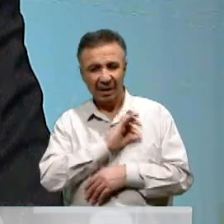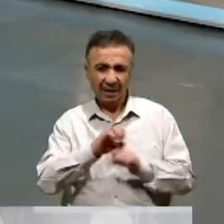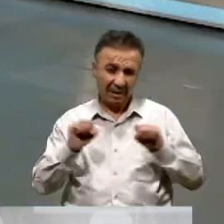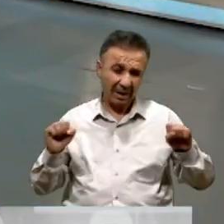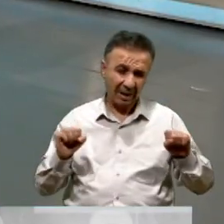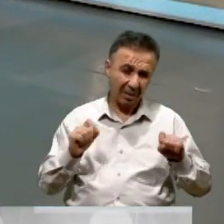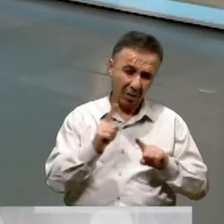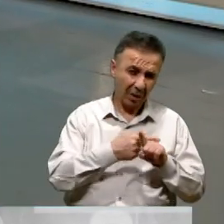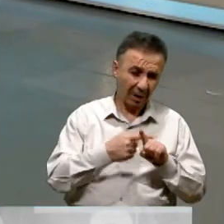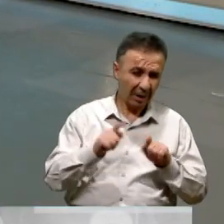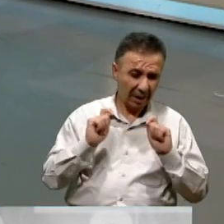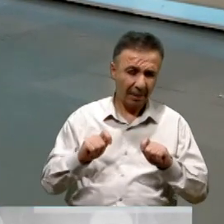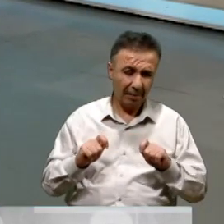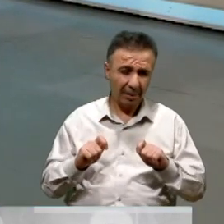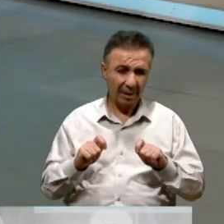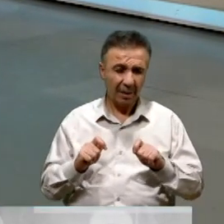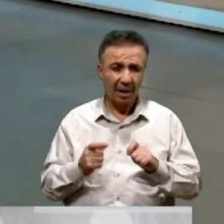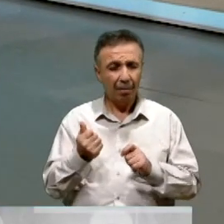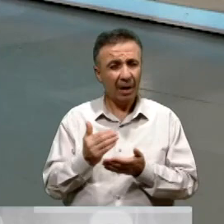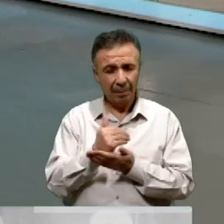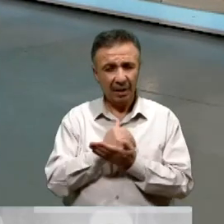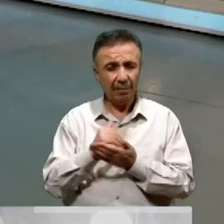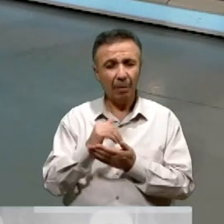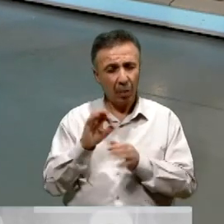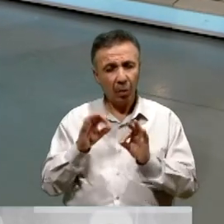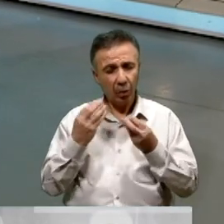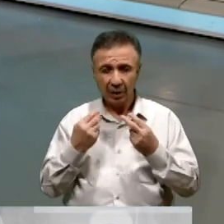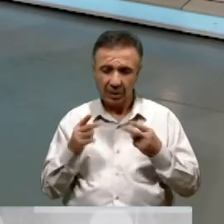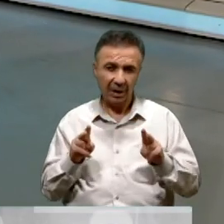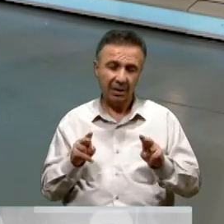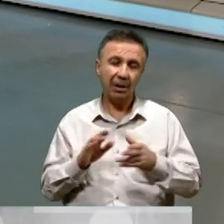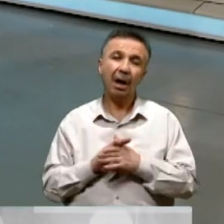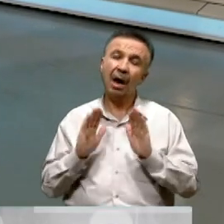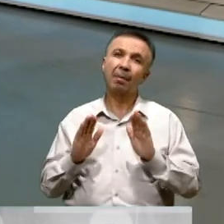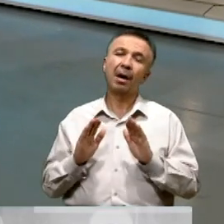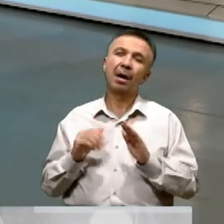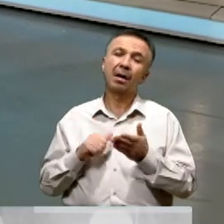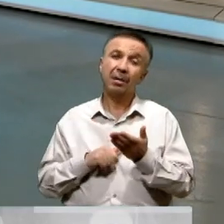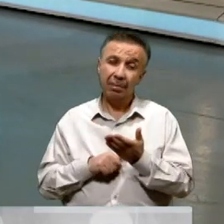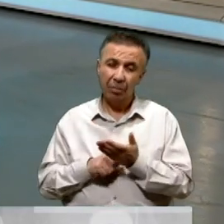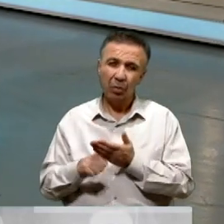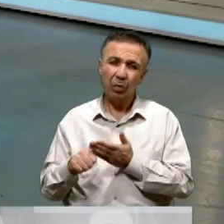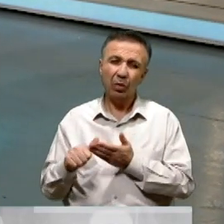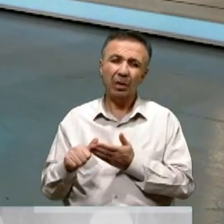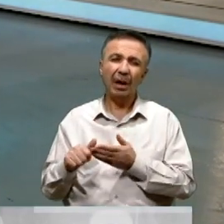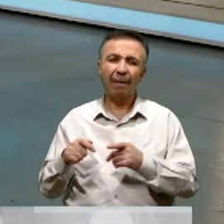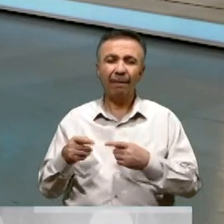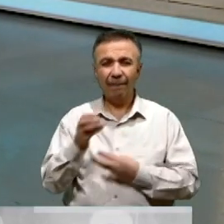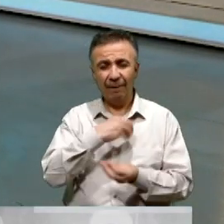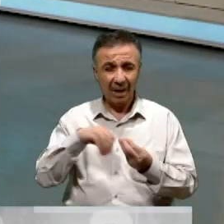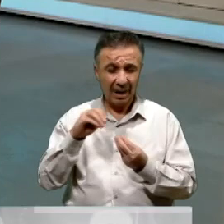tasarruftur. Bu şekilde olursa caizdir. Ama tamamen faizli mevduat hesapları